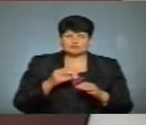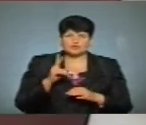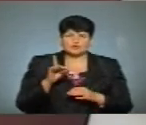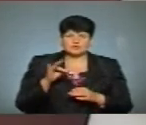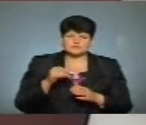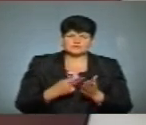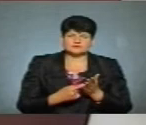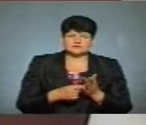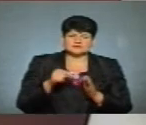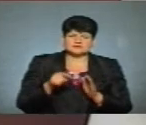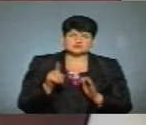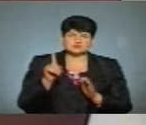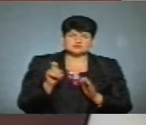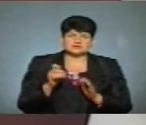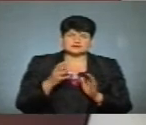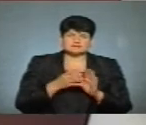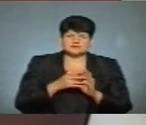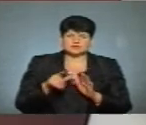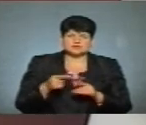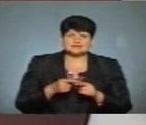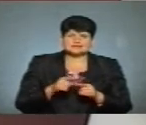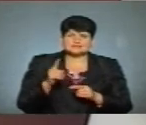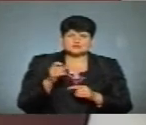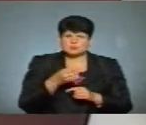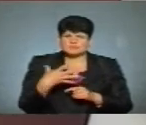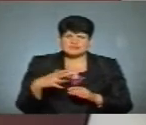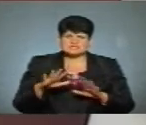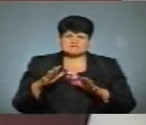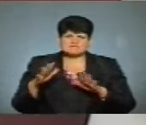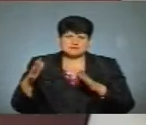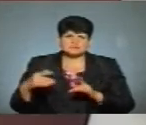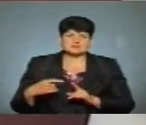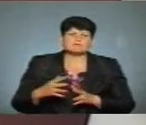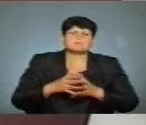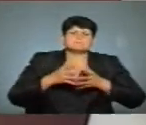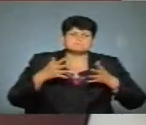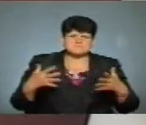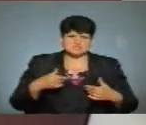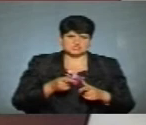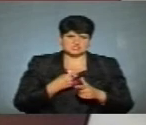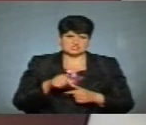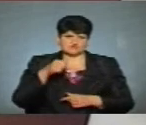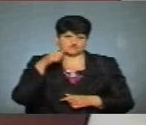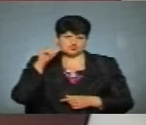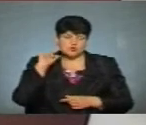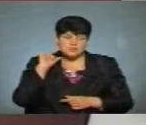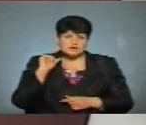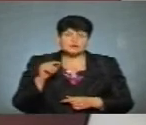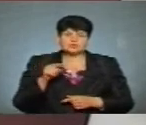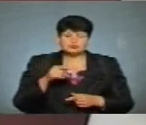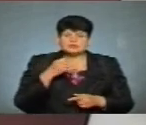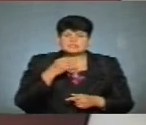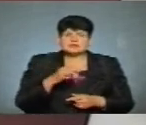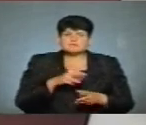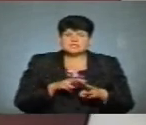підтвердили в 1109 людей. Це на 115 випадків COVID-19 більше, аніж вчора. Загалом, як повідомив міністр